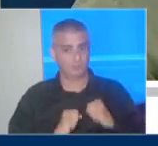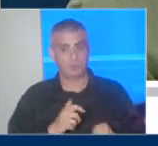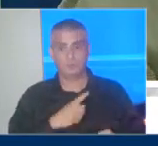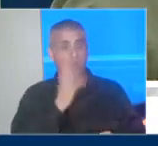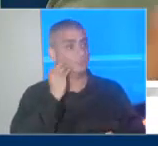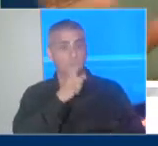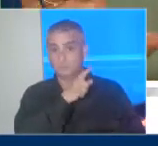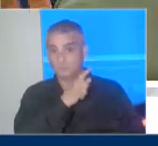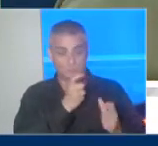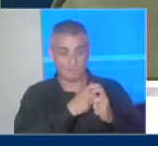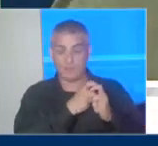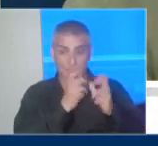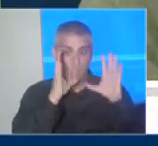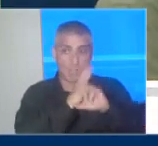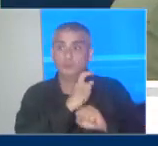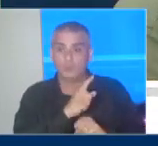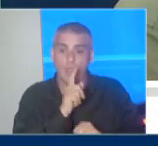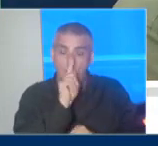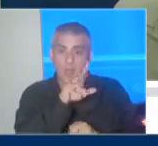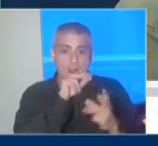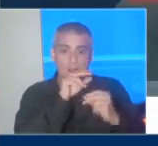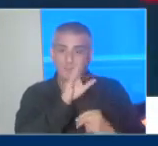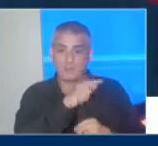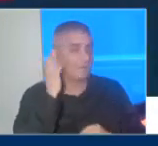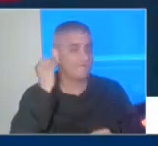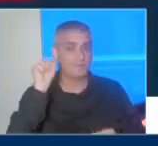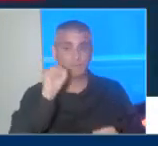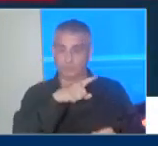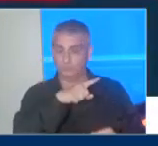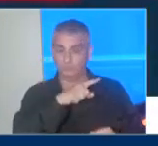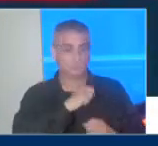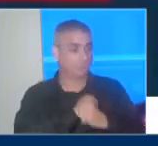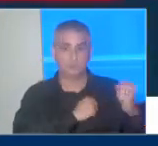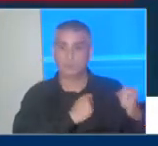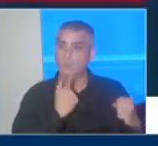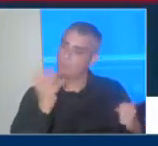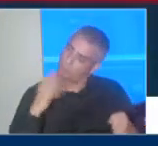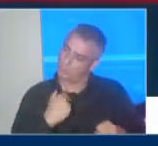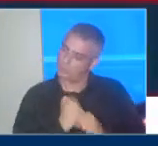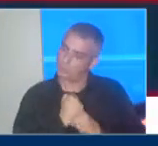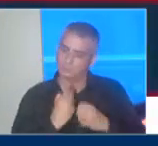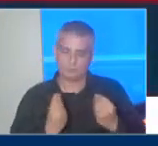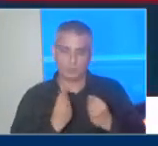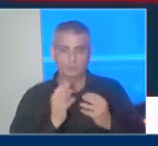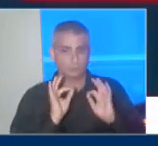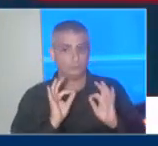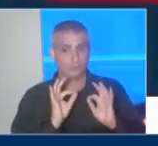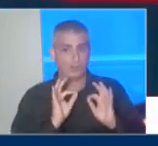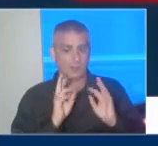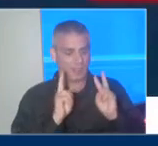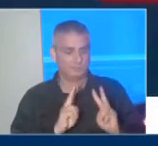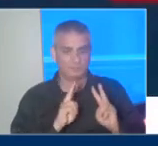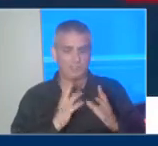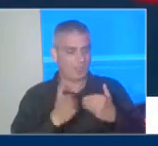בצלאל סמוטריץ', מהמפלגה החשוכה, הלך לדבר עם הפמיניסטיות מהשמאל. אמר, בואו נעשה משהו כדי להפסיק